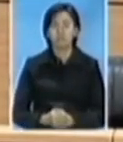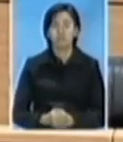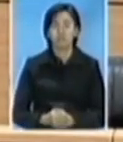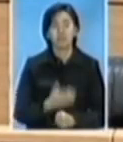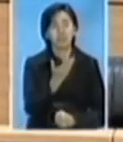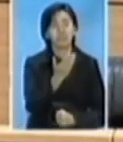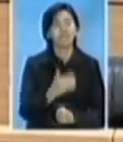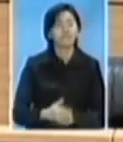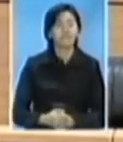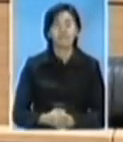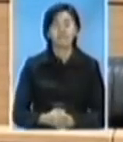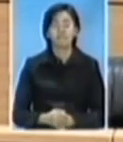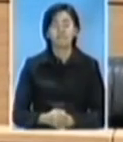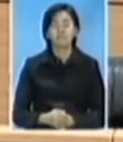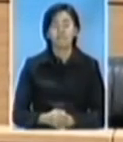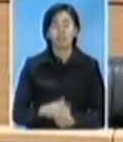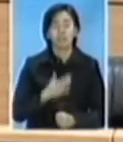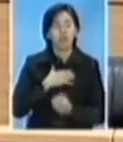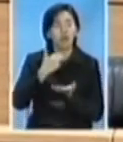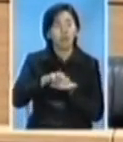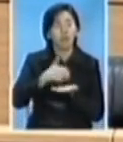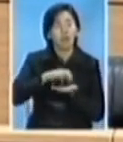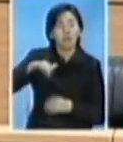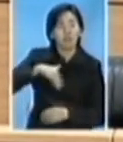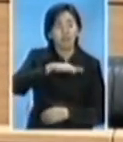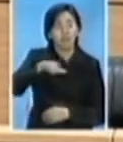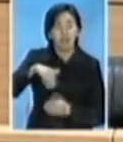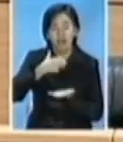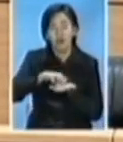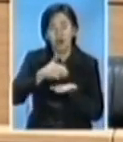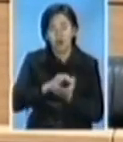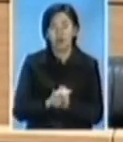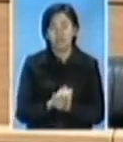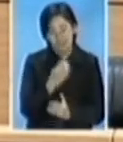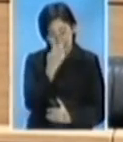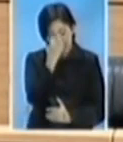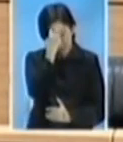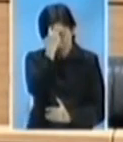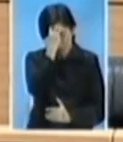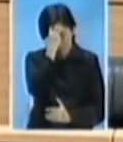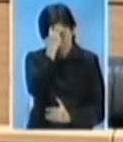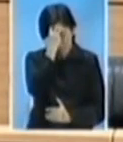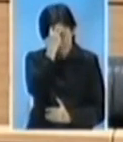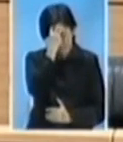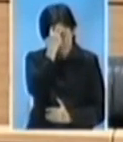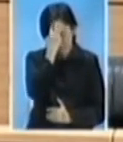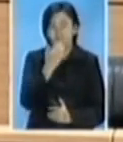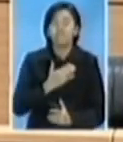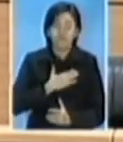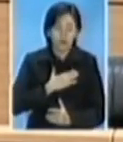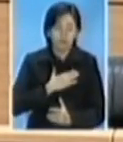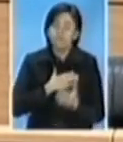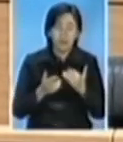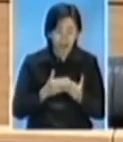ท่านครับที่ผมพูดทั้งหมดนี้ถ้าท่านจะโกรธผมก็อโห